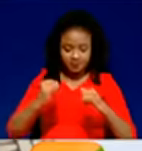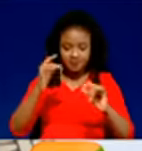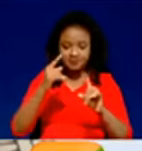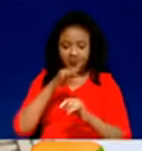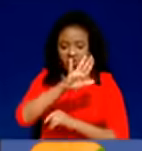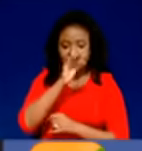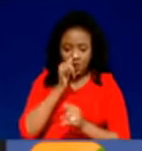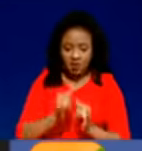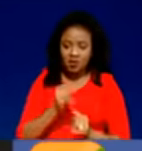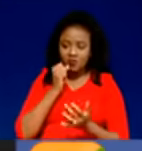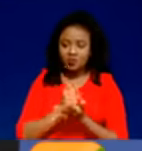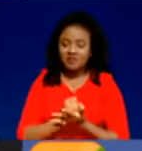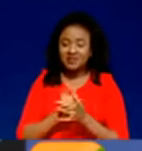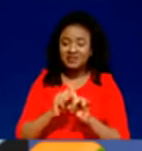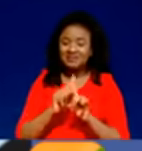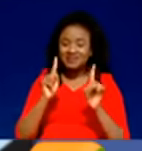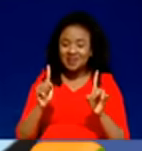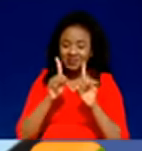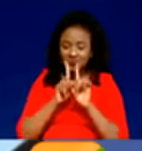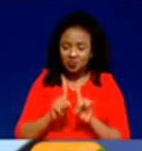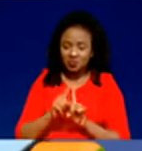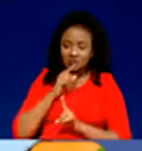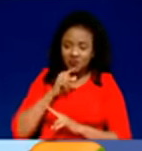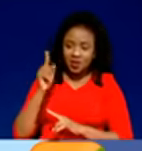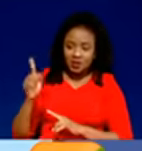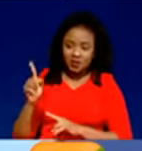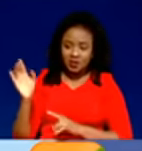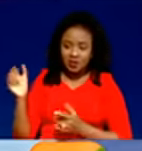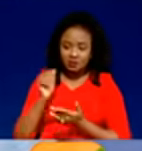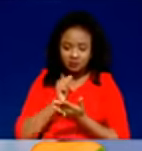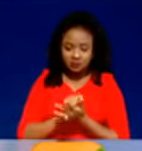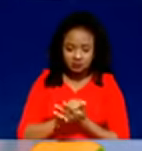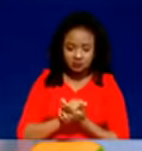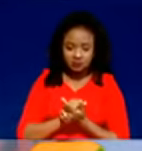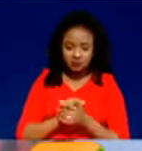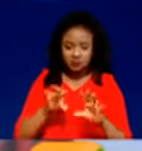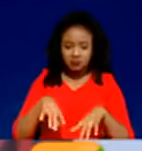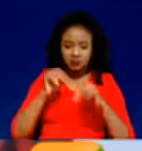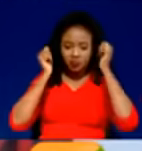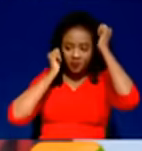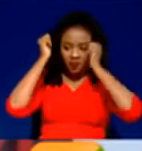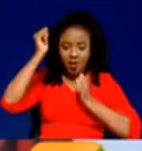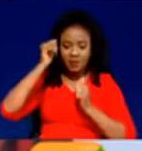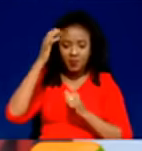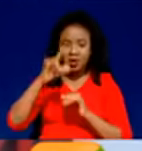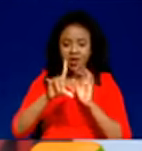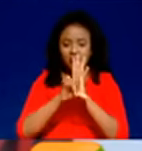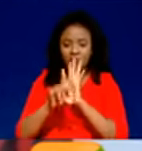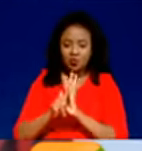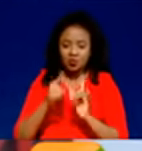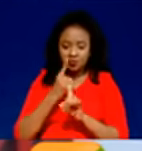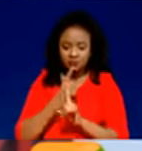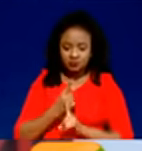new office. Lakini kile kilichangia kwa Ogola kuteuliwa kama mkuu wa majeshi ilikuwa ni sheria zinazotambulika